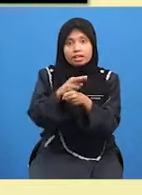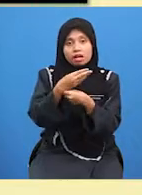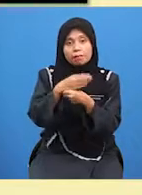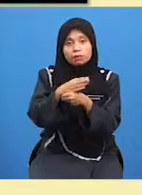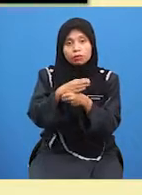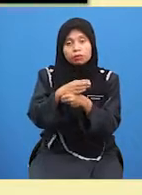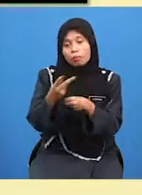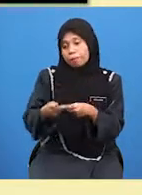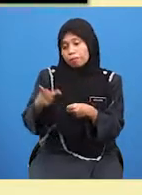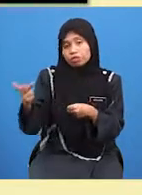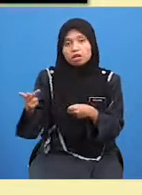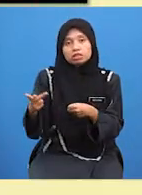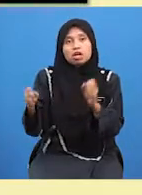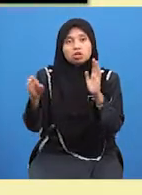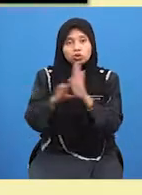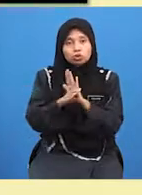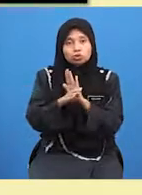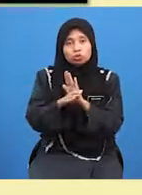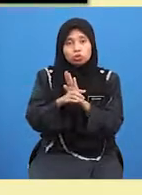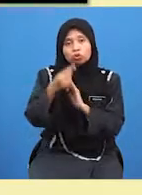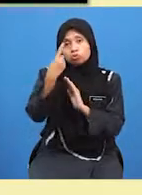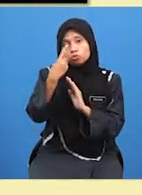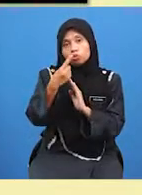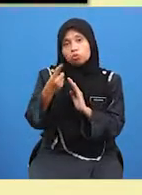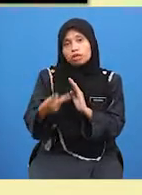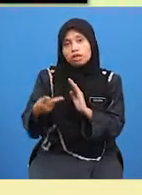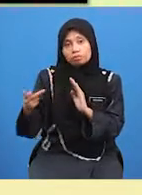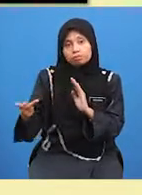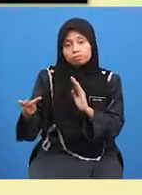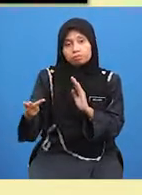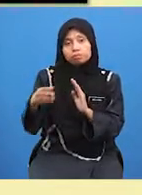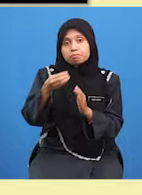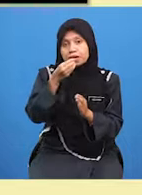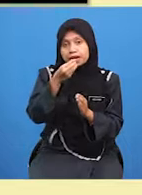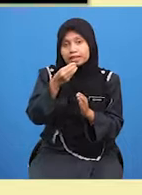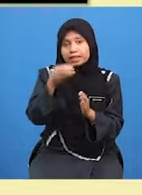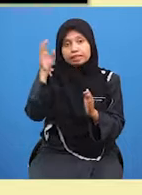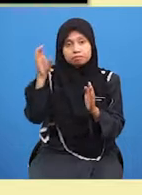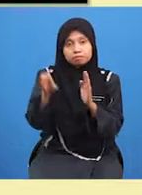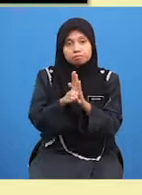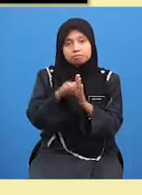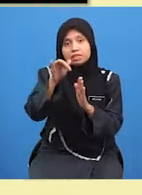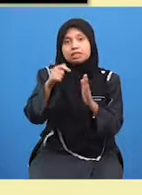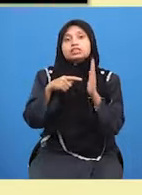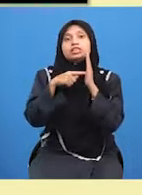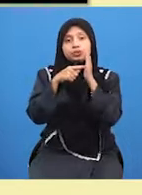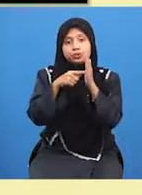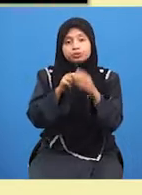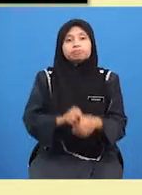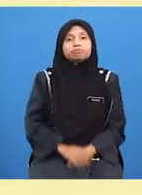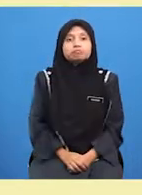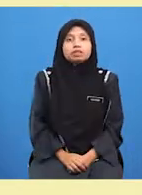bentuk produk. Contoh bagi reka bentuk produk makanan adalah seperti gambar yang dipaparkan di